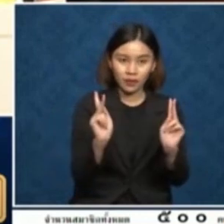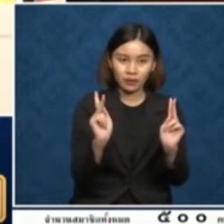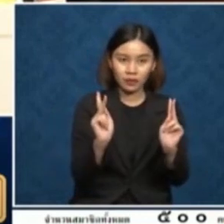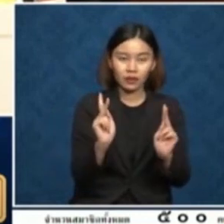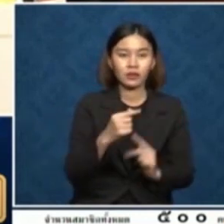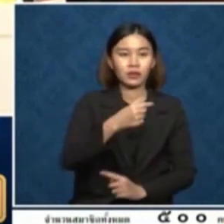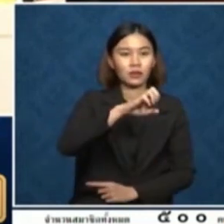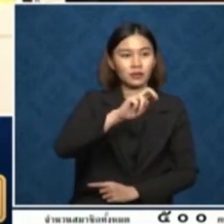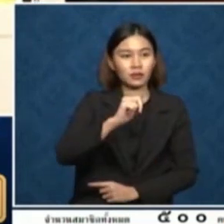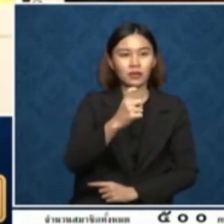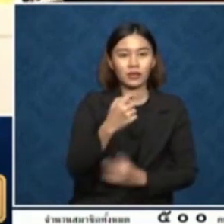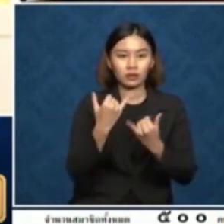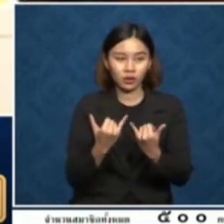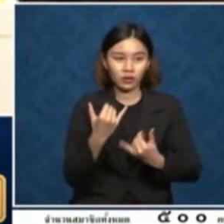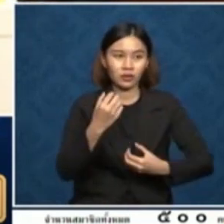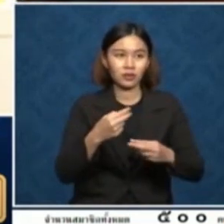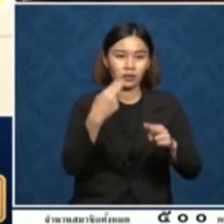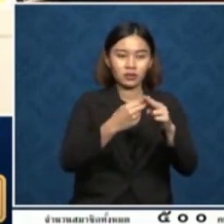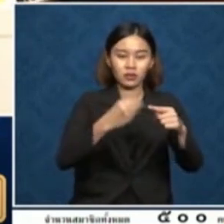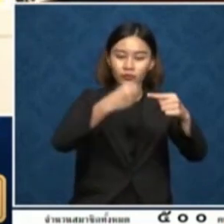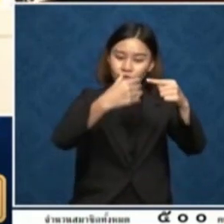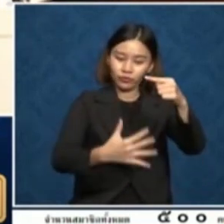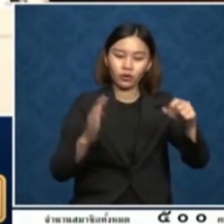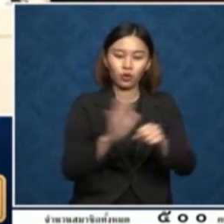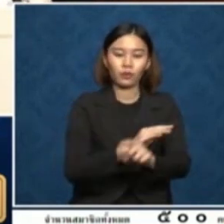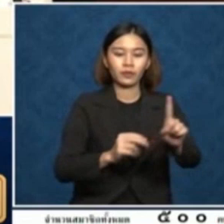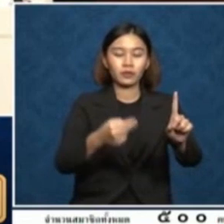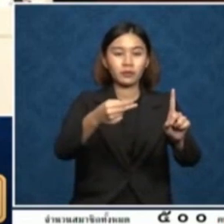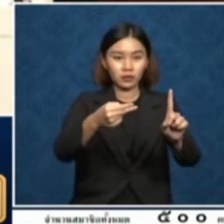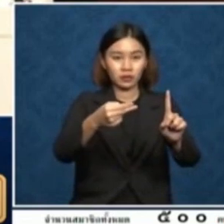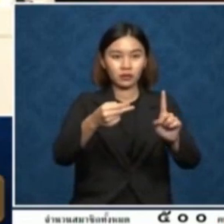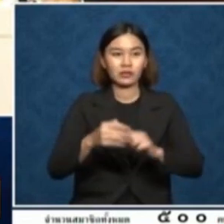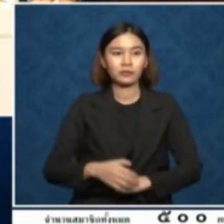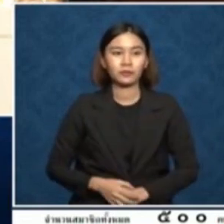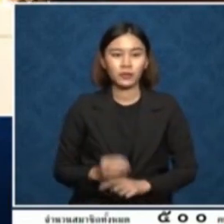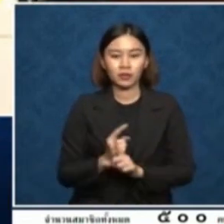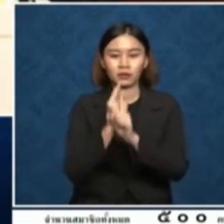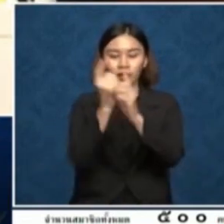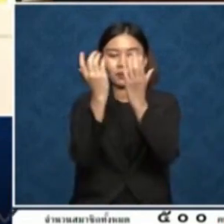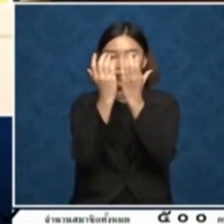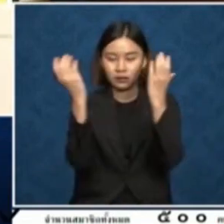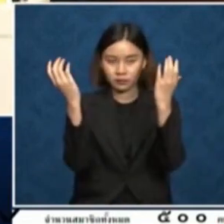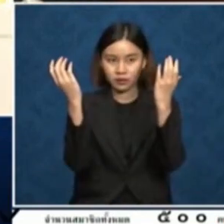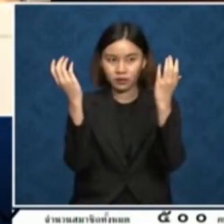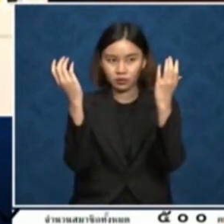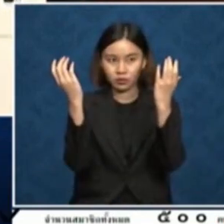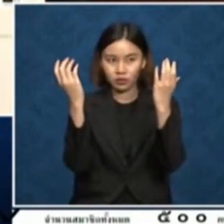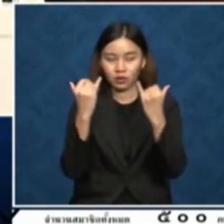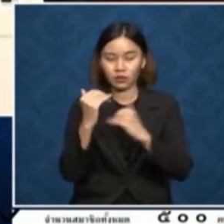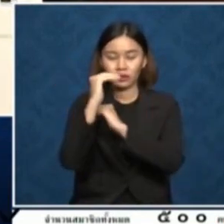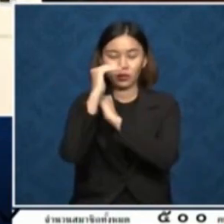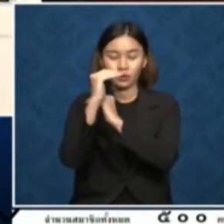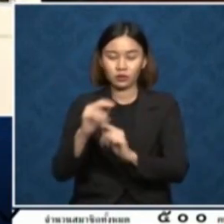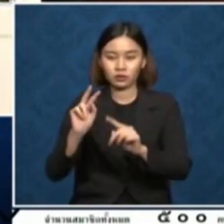X ซึ่งอยู่ในระหว่างการระดมรายชื่อให้ครบ 10,000 รายชื่อตามรัฐธรรมนูญที่กำหนด